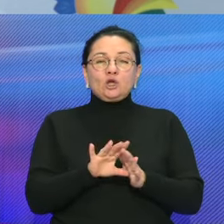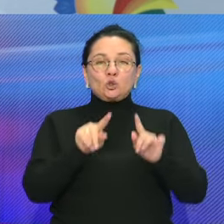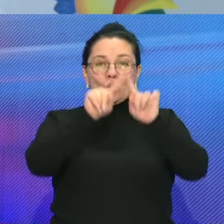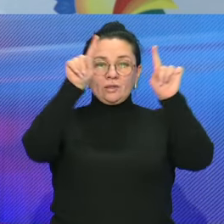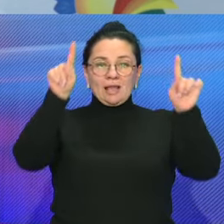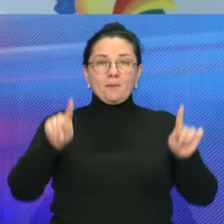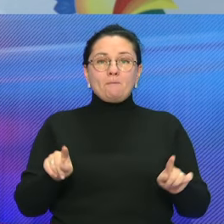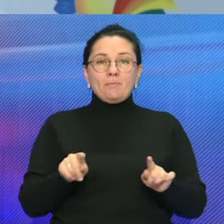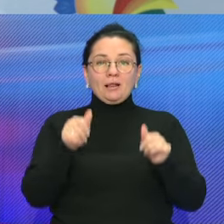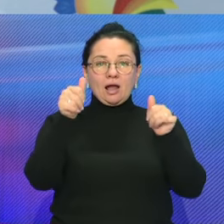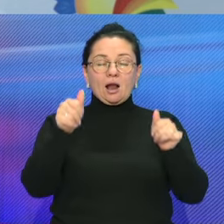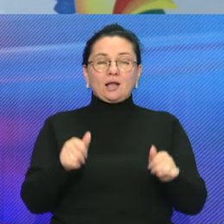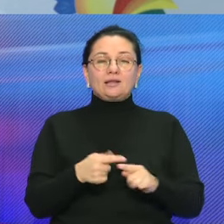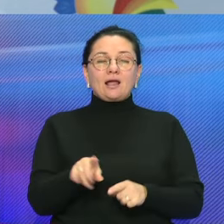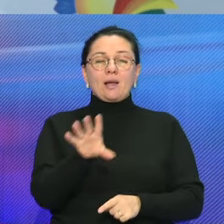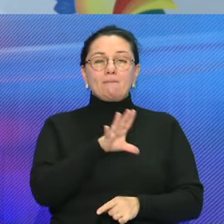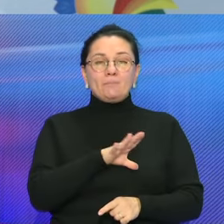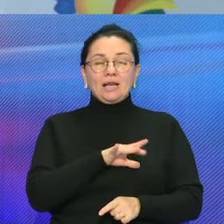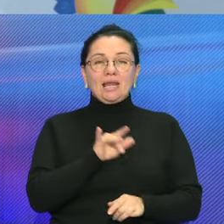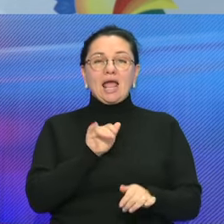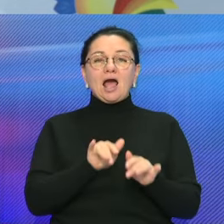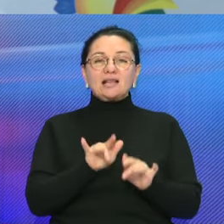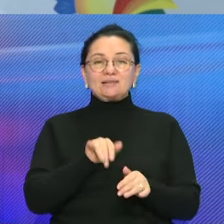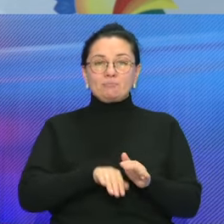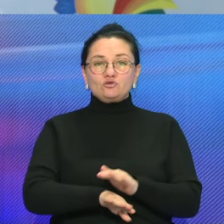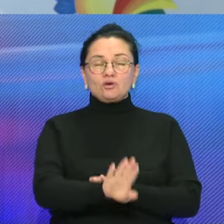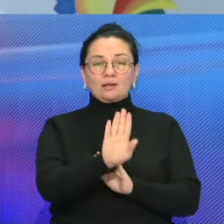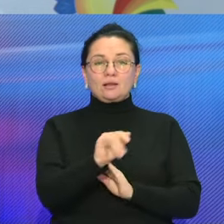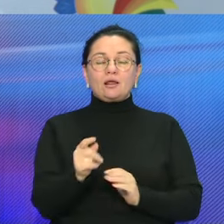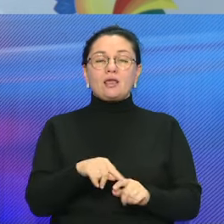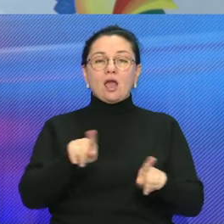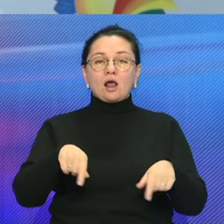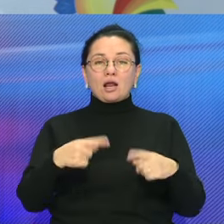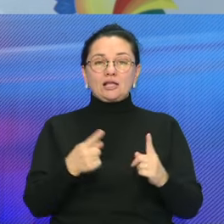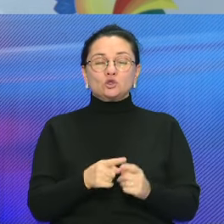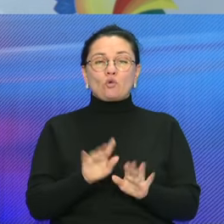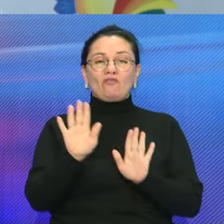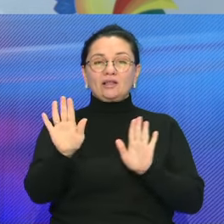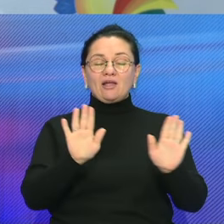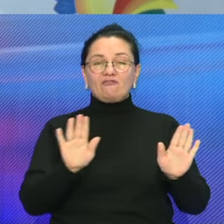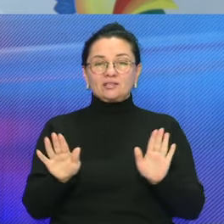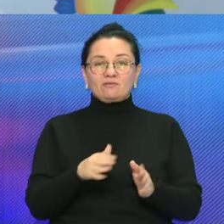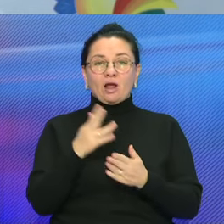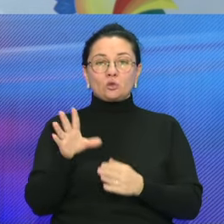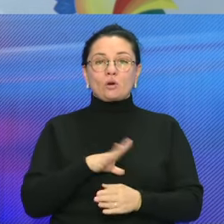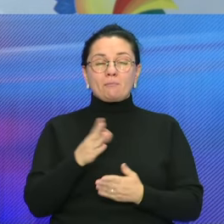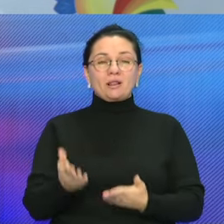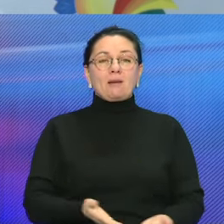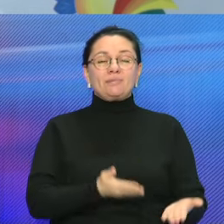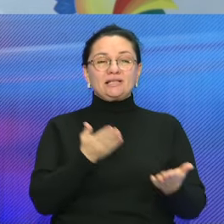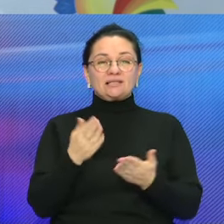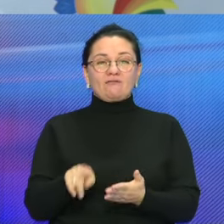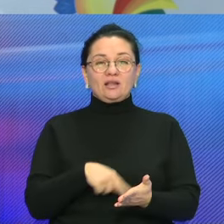«Беларусь-Россия. Сила единства» были распечатаны и организована выставка, которая была представлена на встрече в городе Гродно